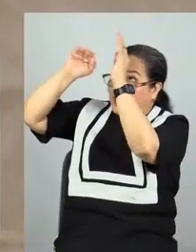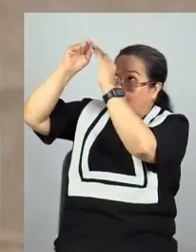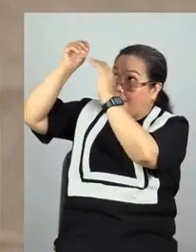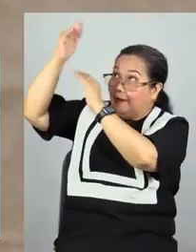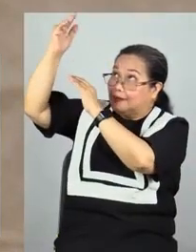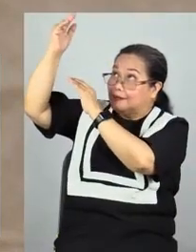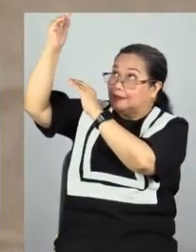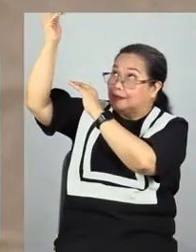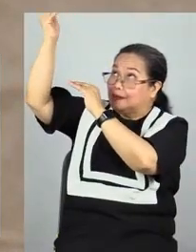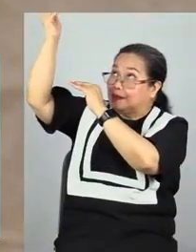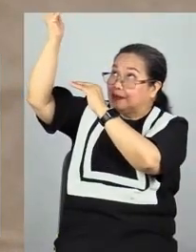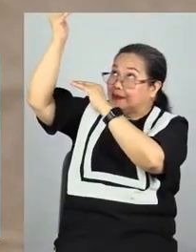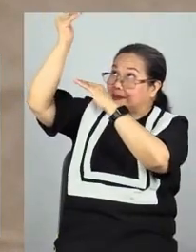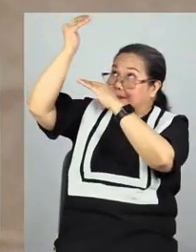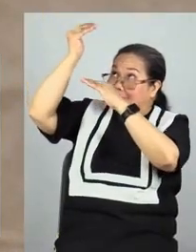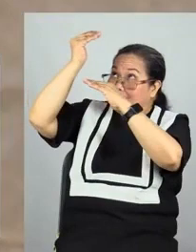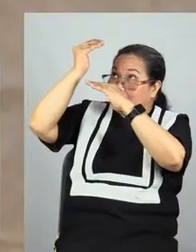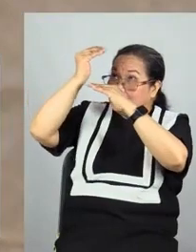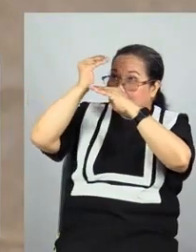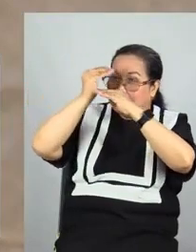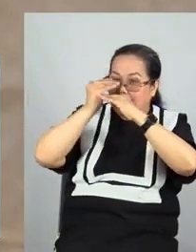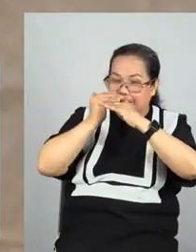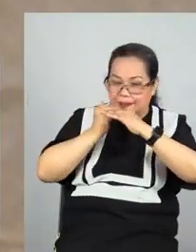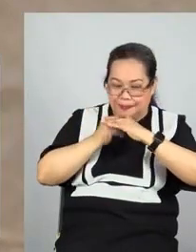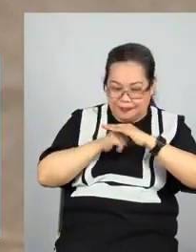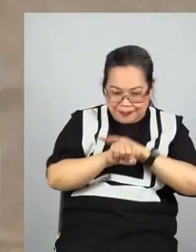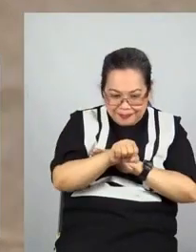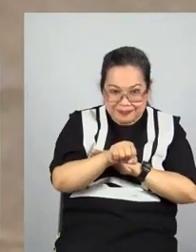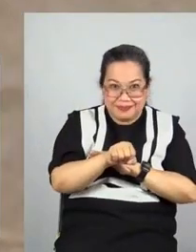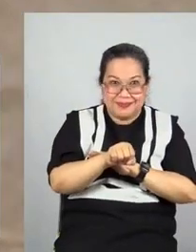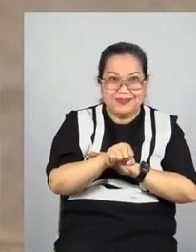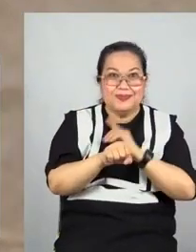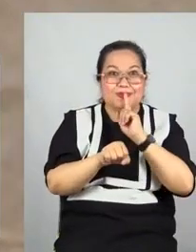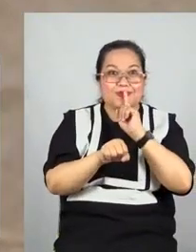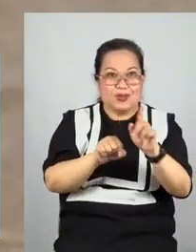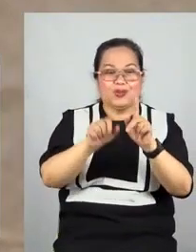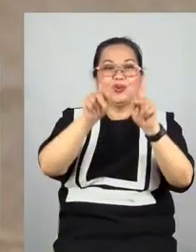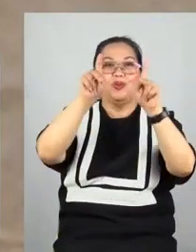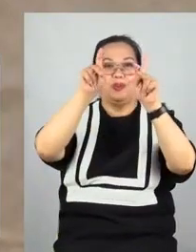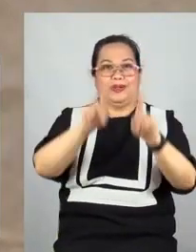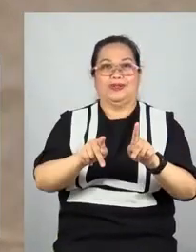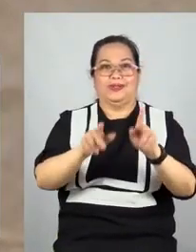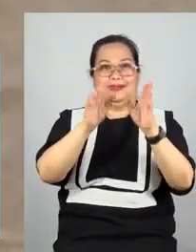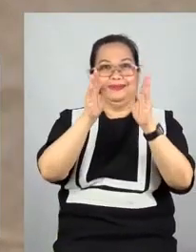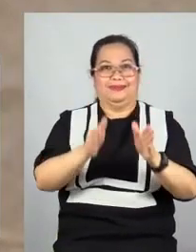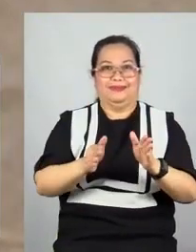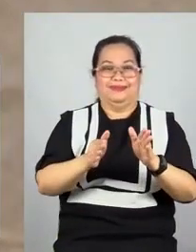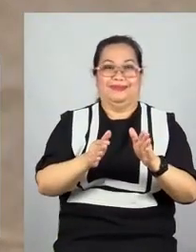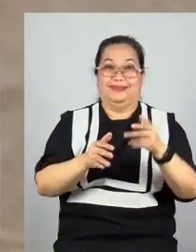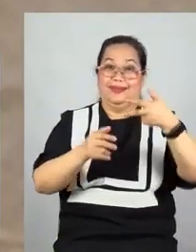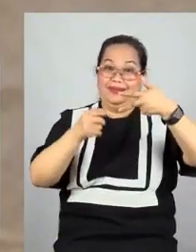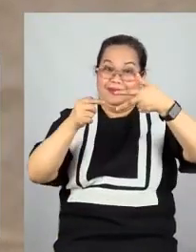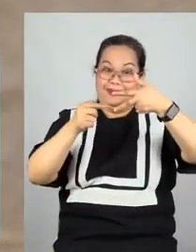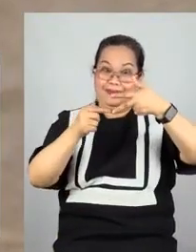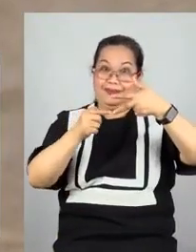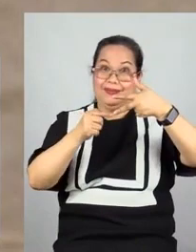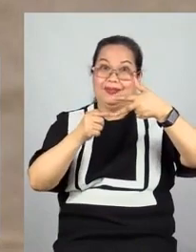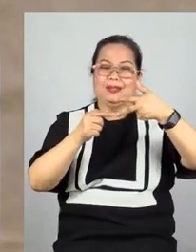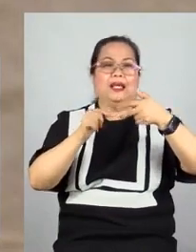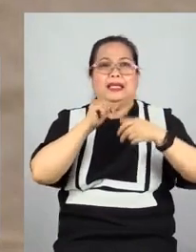kalangitan, siya ay naging taong tunay. Pangatlo, hindi lang taong